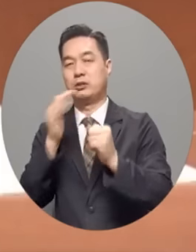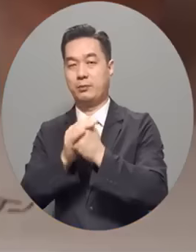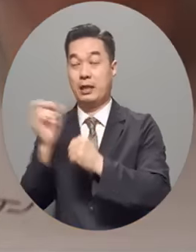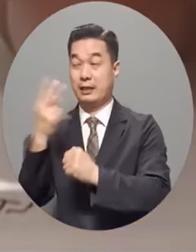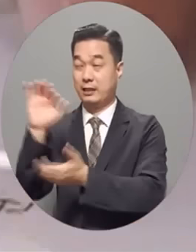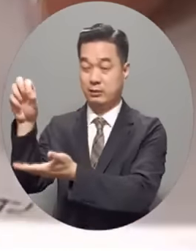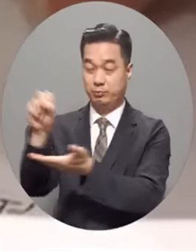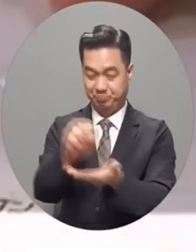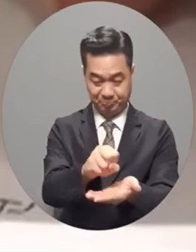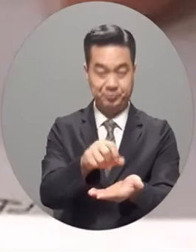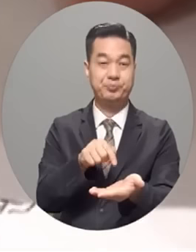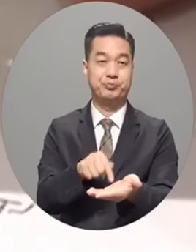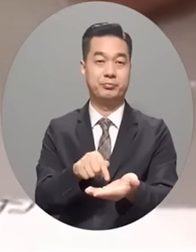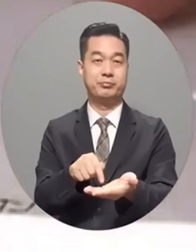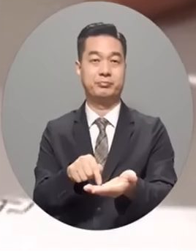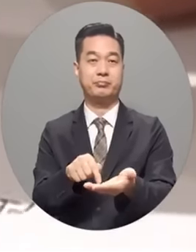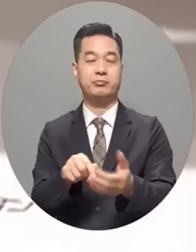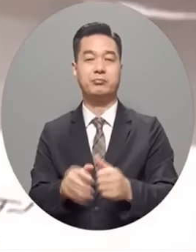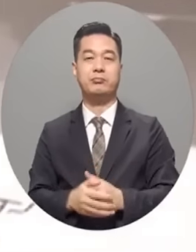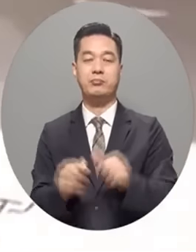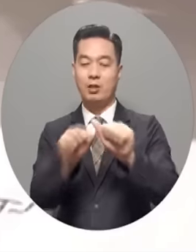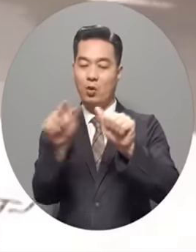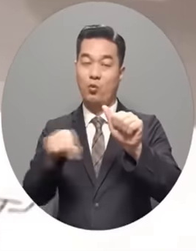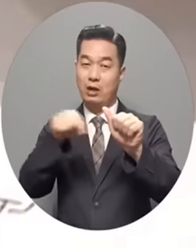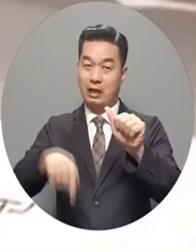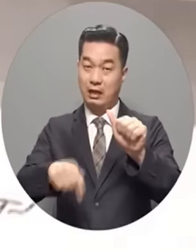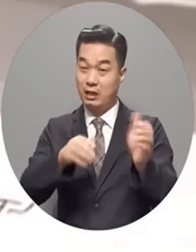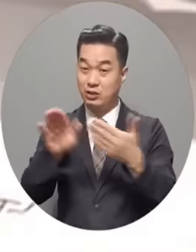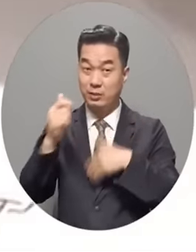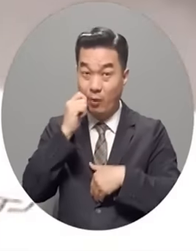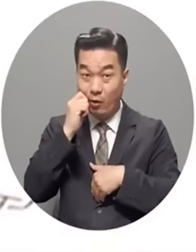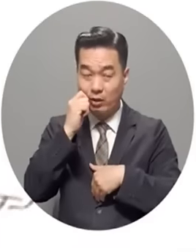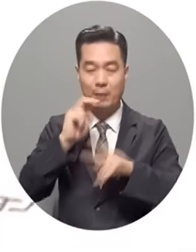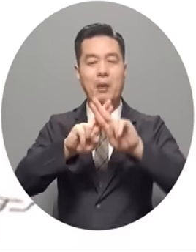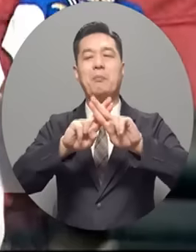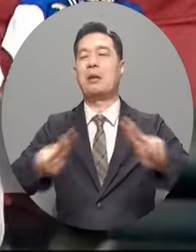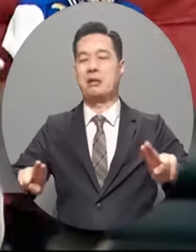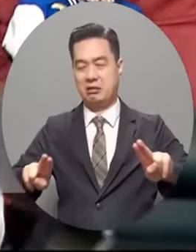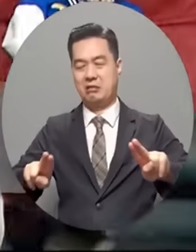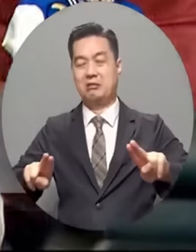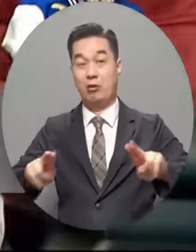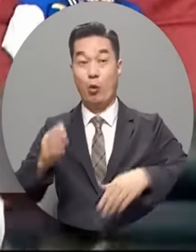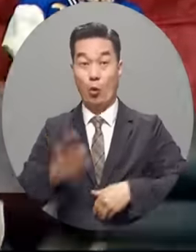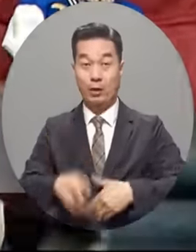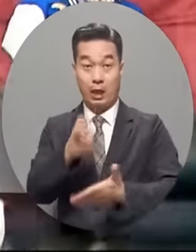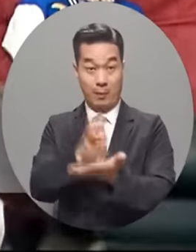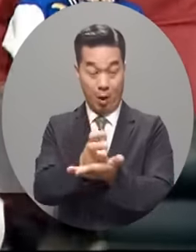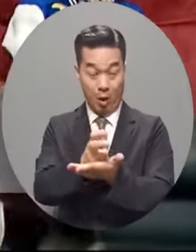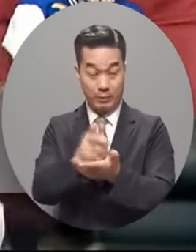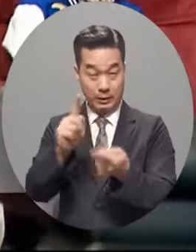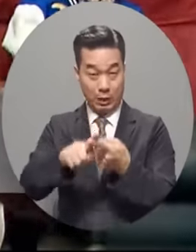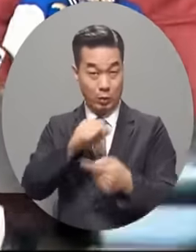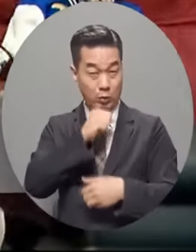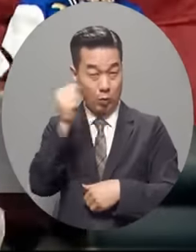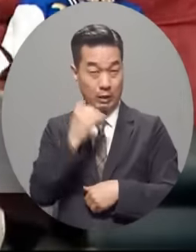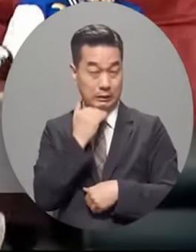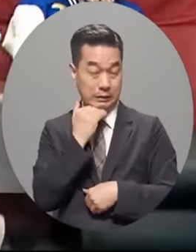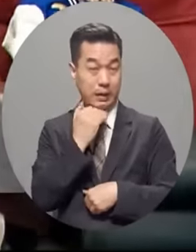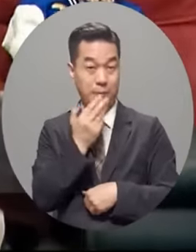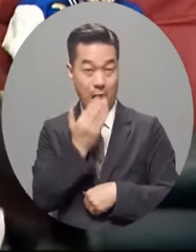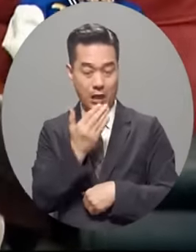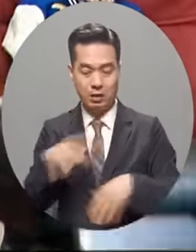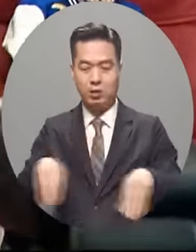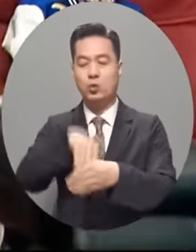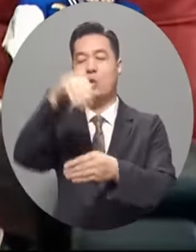돌아왔습니다. 5월 안에 처리되지 않으면 폐기될 수순이었지만 법안이 살아날 수 있었던 건 총선에서 나타난